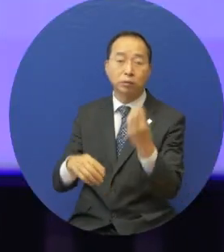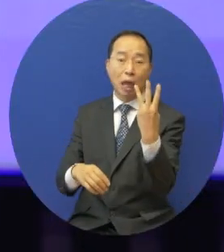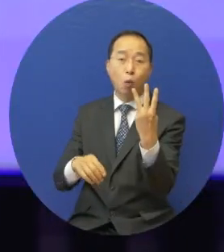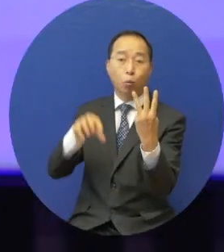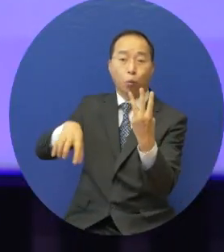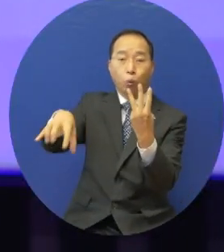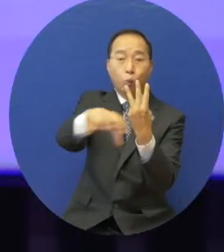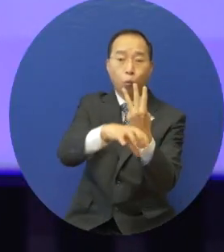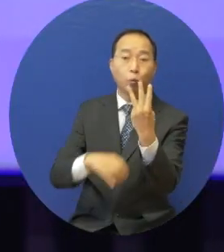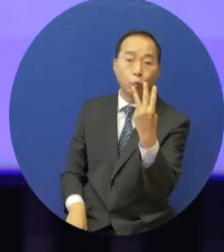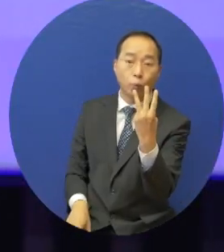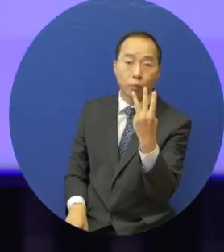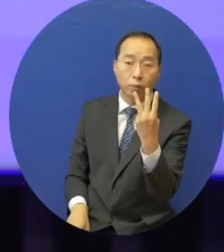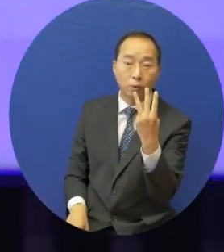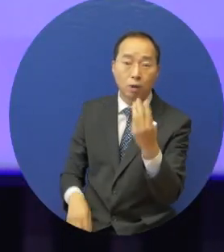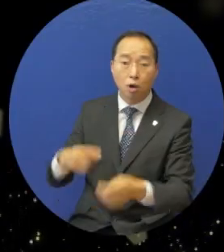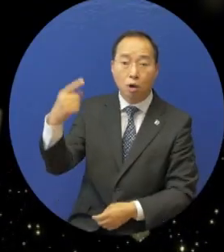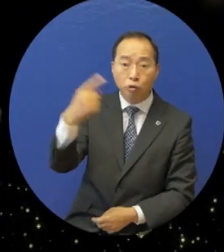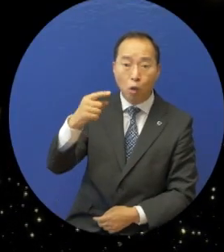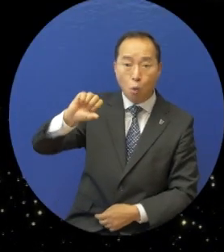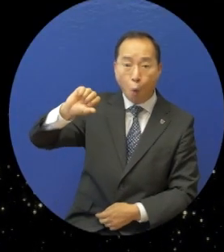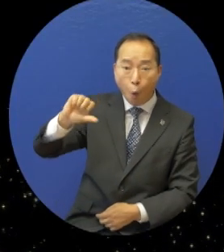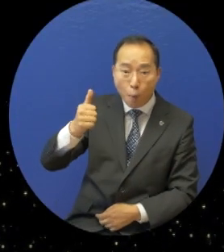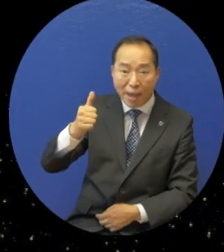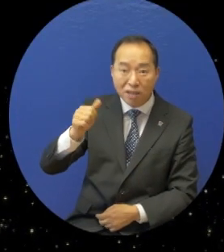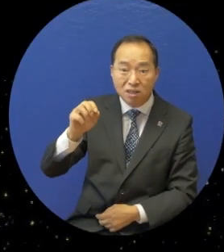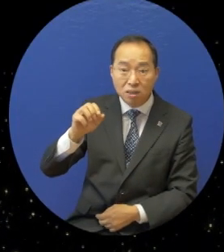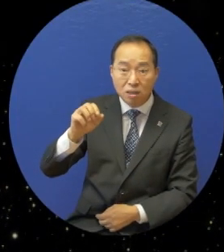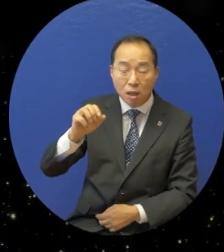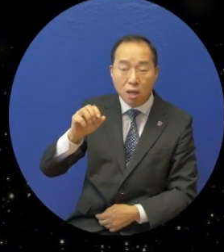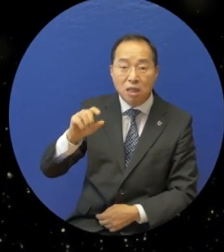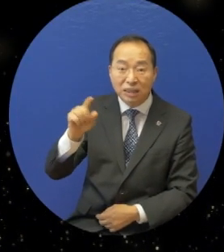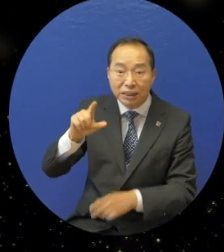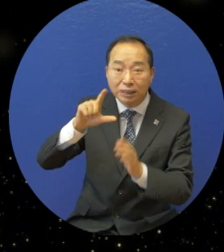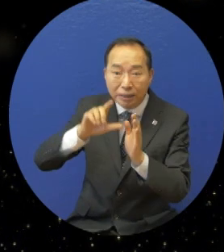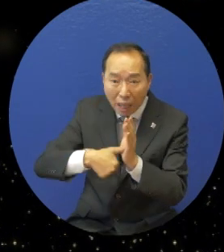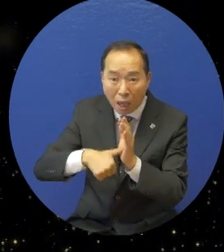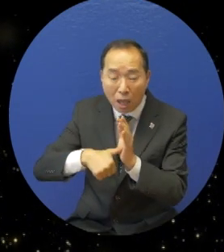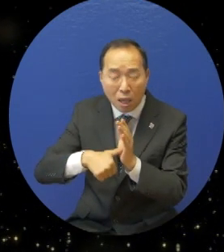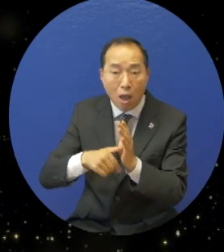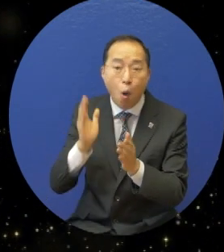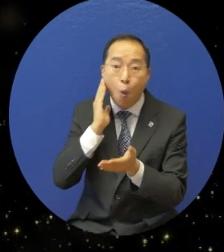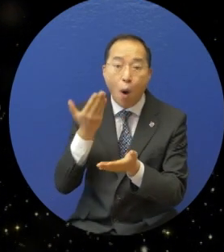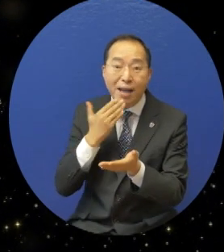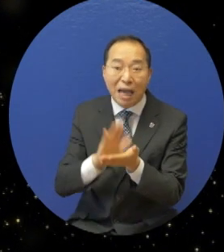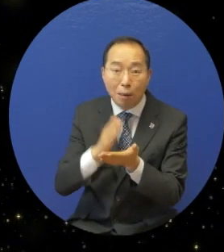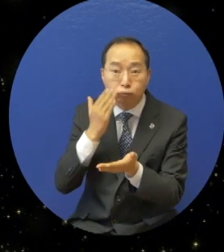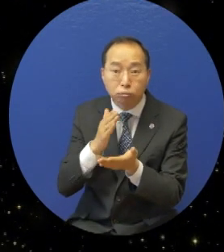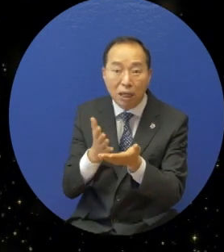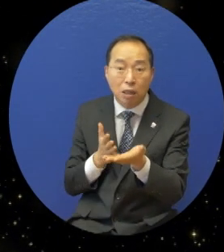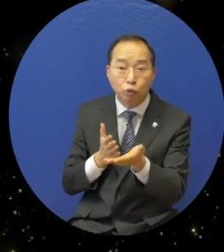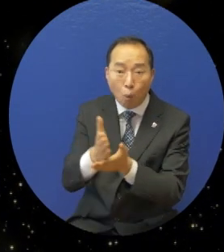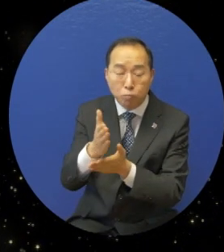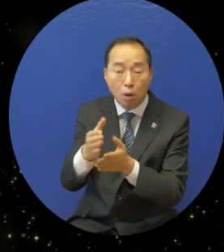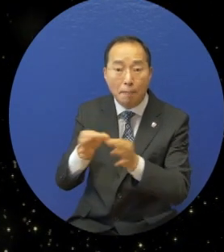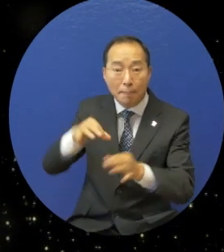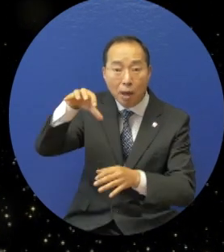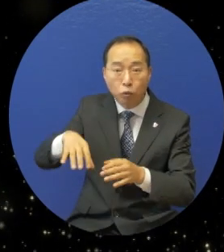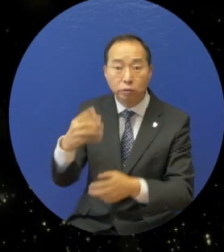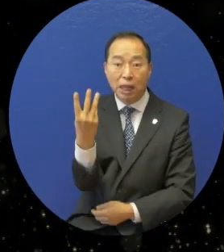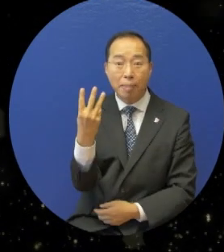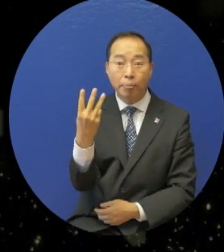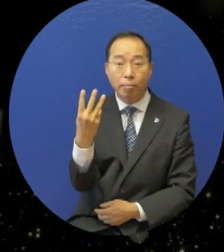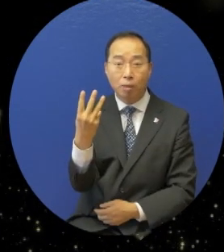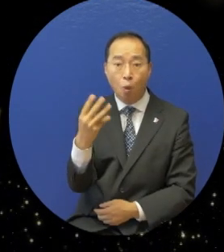굉장히 전문가들이죠. 그네들이 고급 무엇을 결혼식을 만들어갔어요. 심지어는 결혼식 사회의 역할도